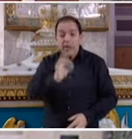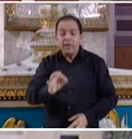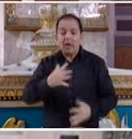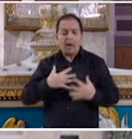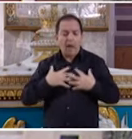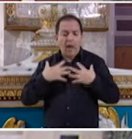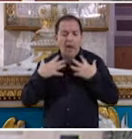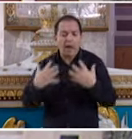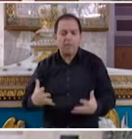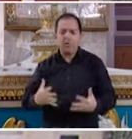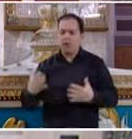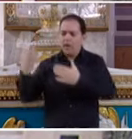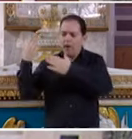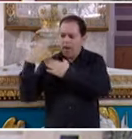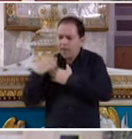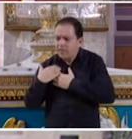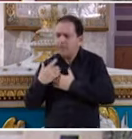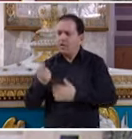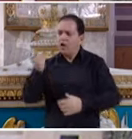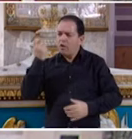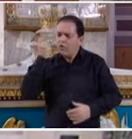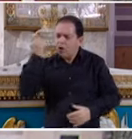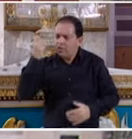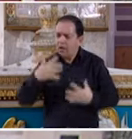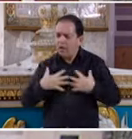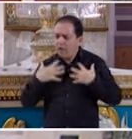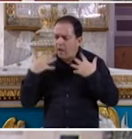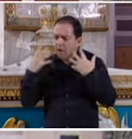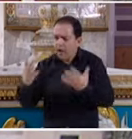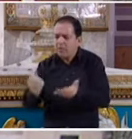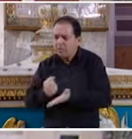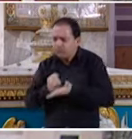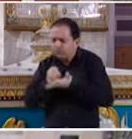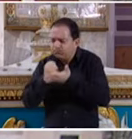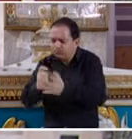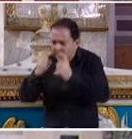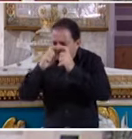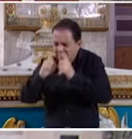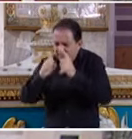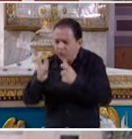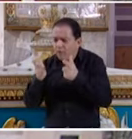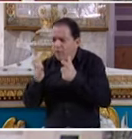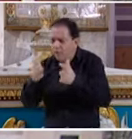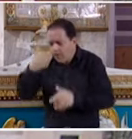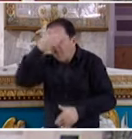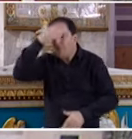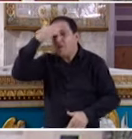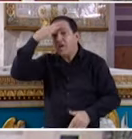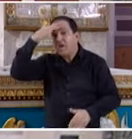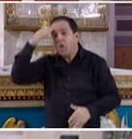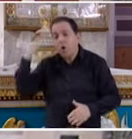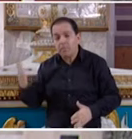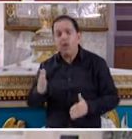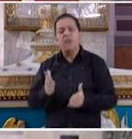αγάπη, την ευθύνη, την οφειλή της αγάπης, την αλληλεγγύη, την υποχρέωση, το φιλότιμο, τη